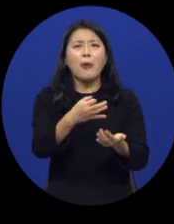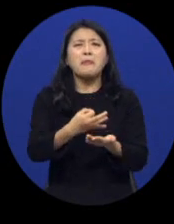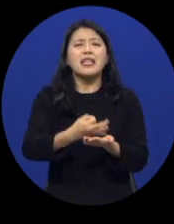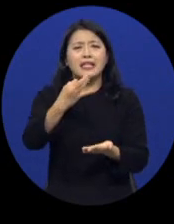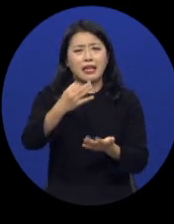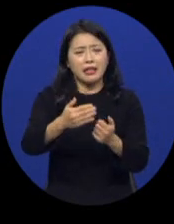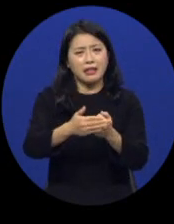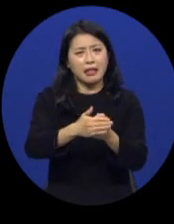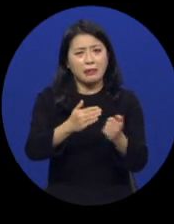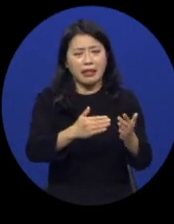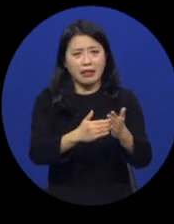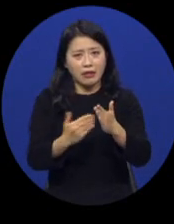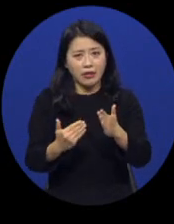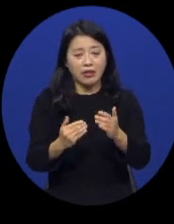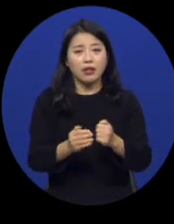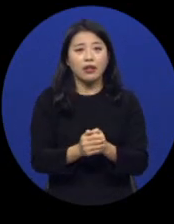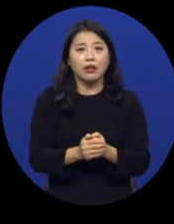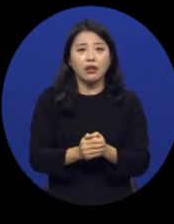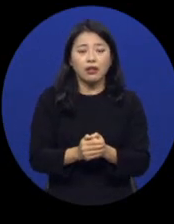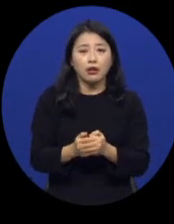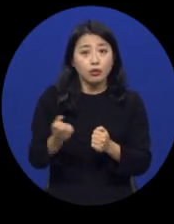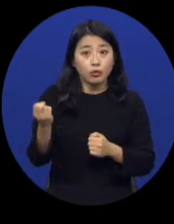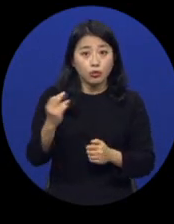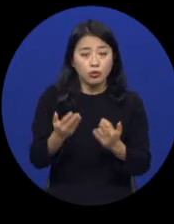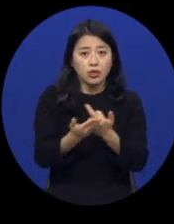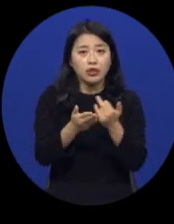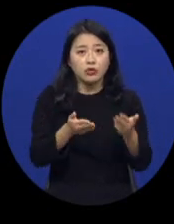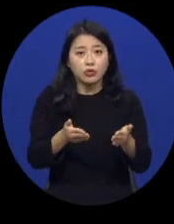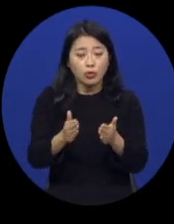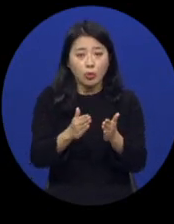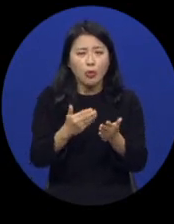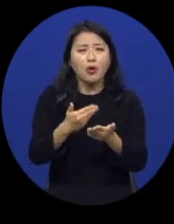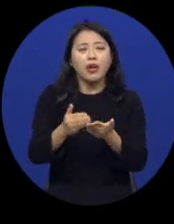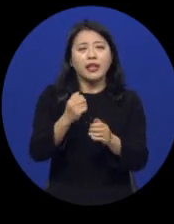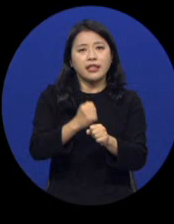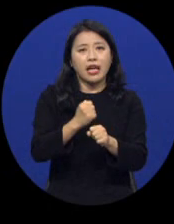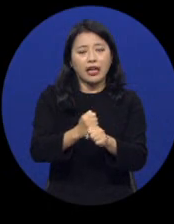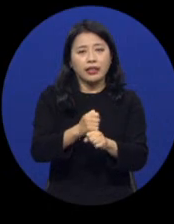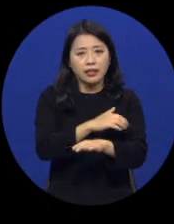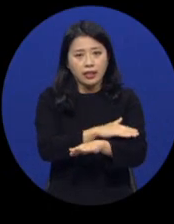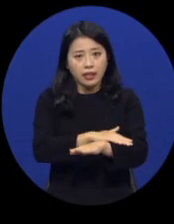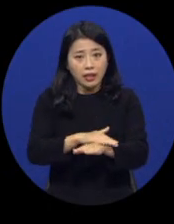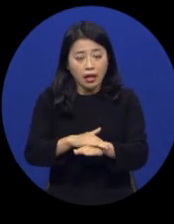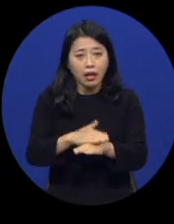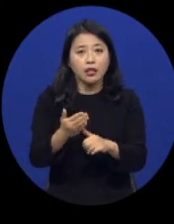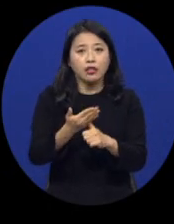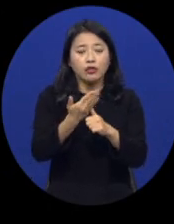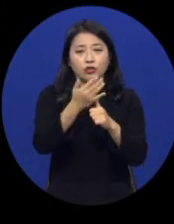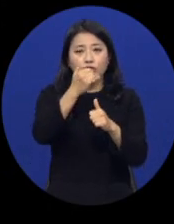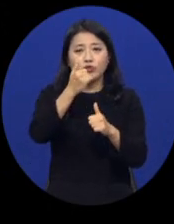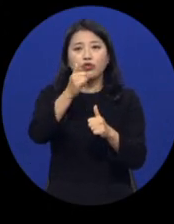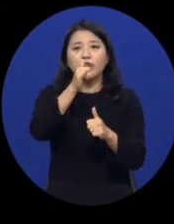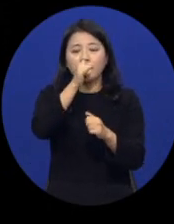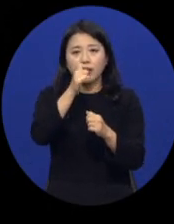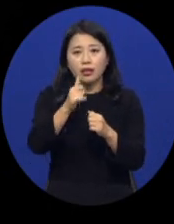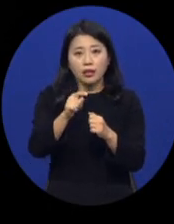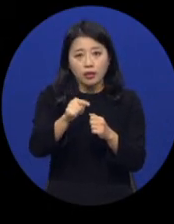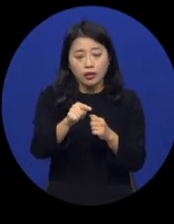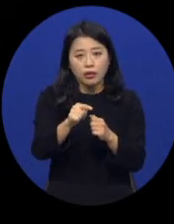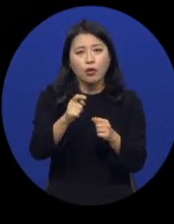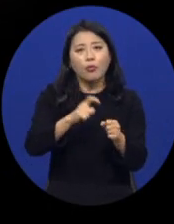결정이 배제됐고 가능한 지역 작가들이 배제되지 않도록 심사에서 보완을 요구하다 보니 기준이